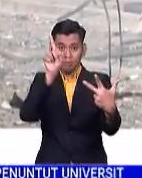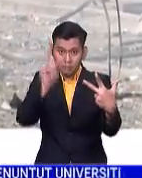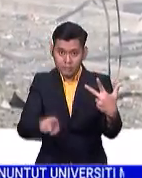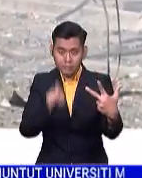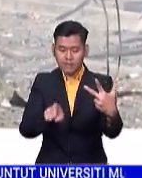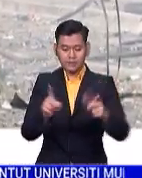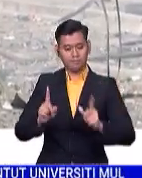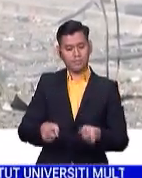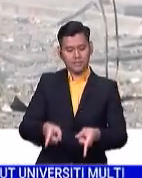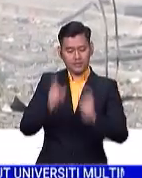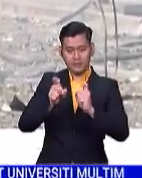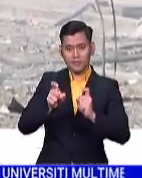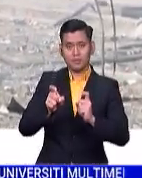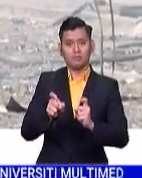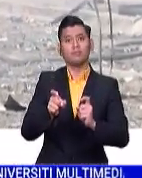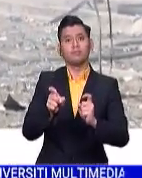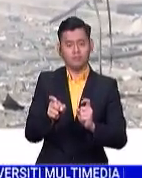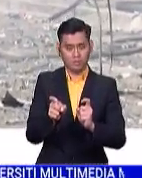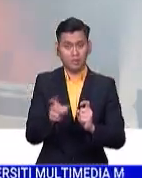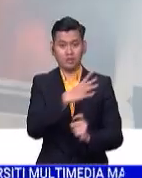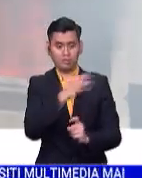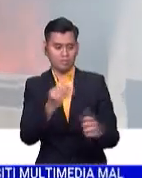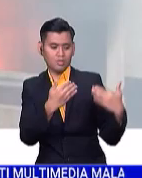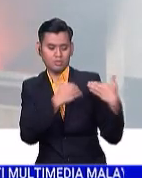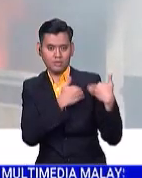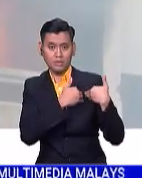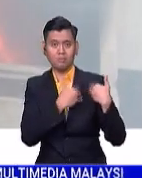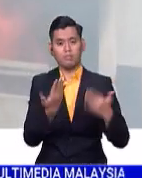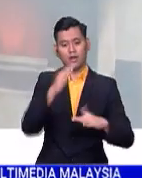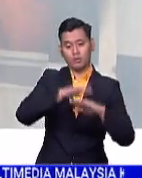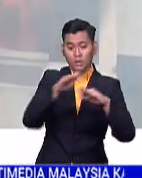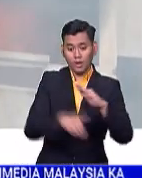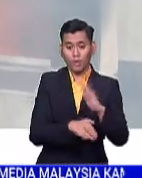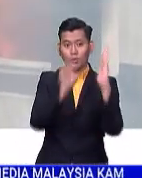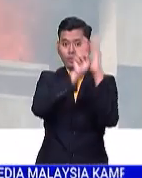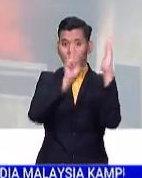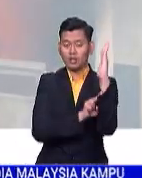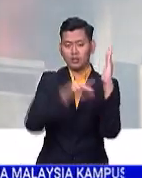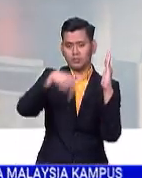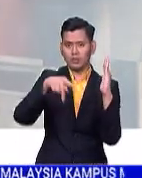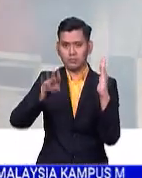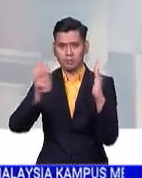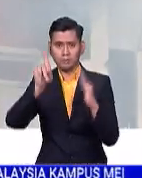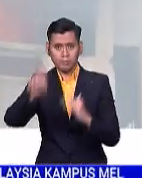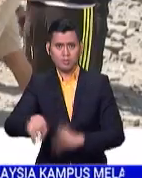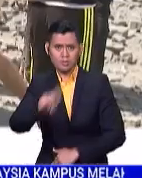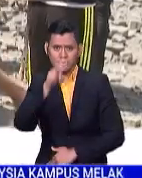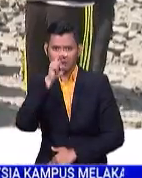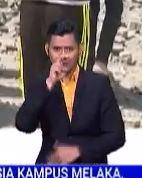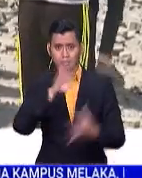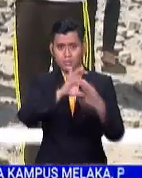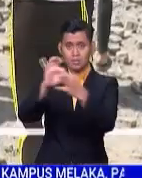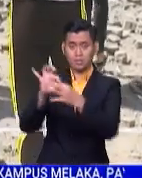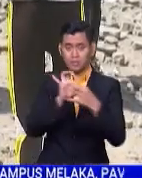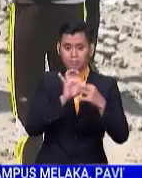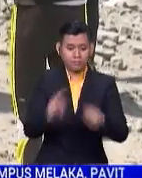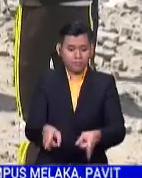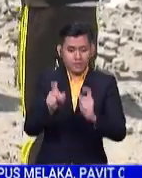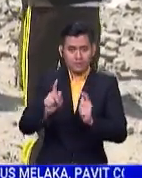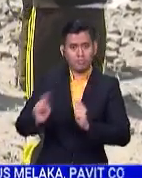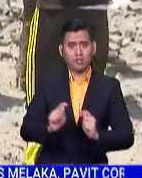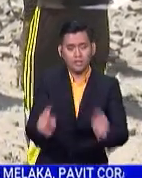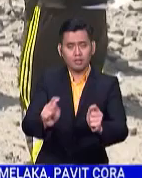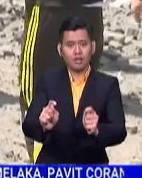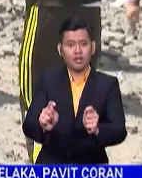dan memikul tugasnya yang termaktub di bawah piagam PBB, tegas dan bersatu suara serta bertindak pantas terhadap